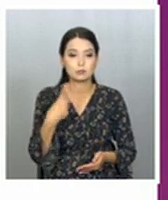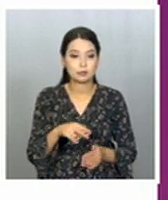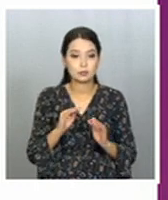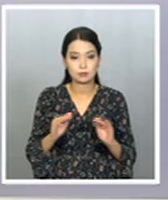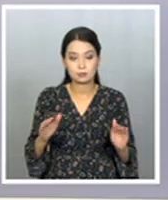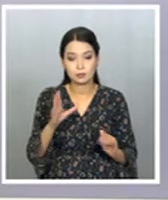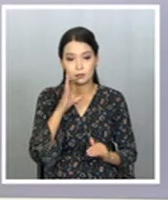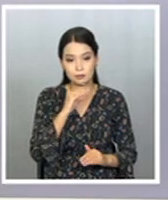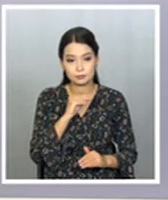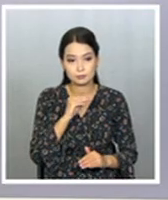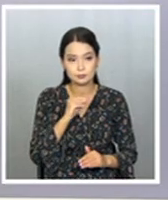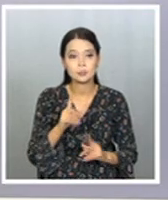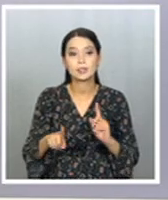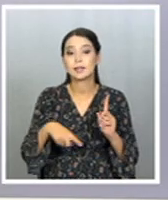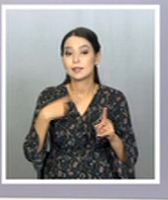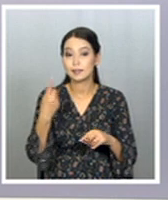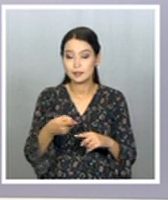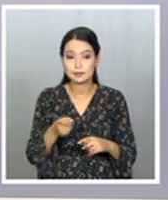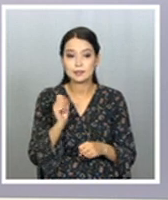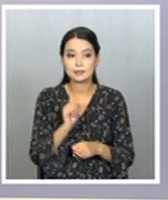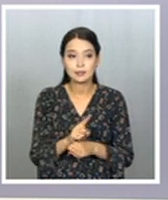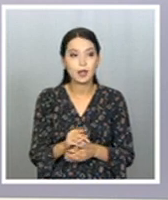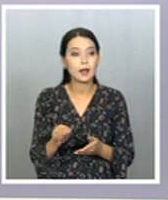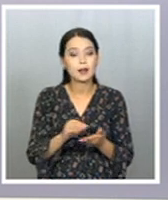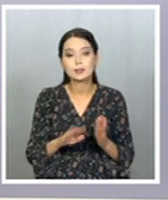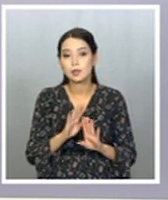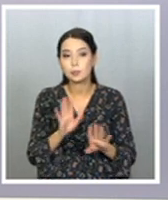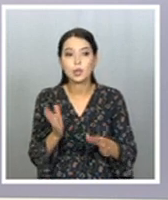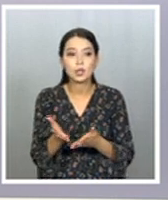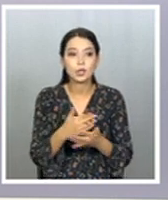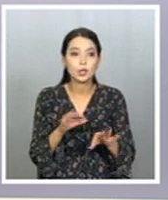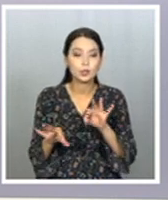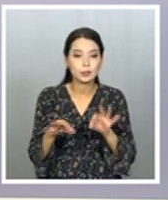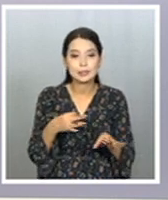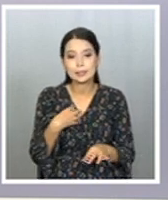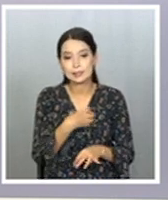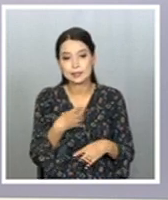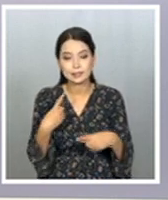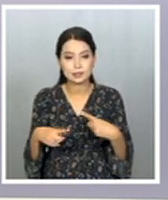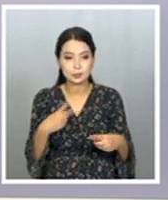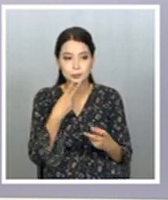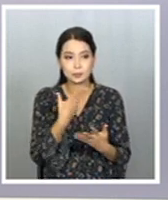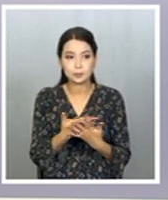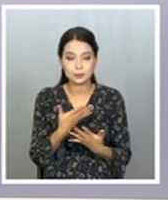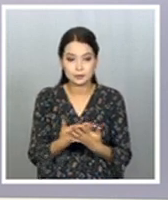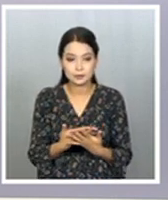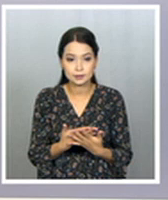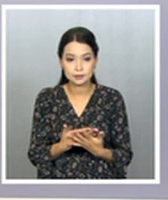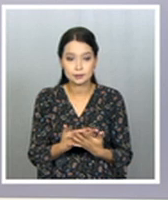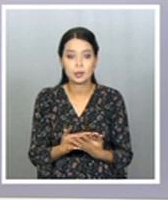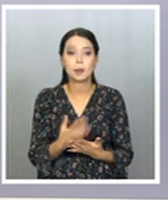алады екеміз. Келесі балалар біз қайталанбайтын терулердің кейбір қасиеттерін көрсетейік.